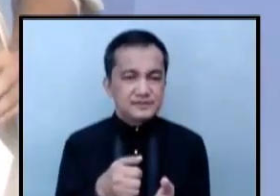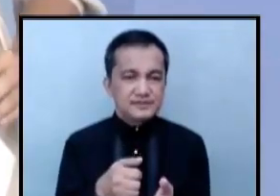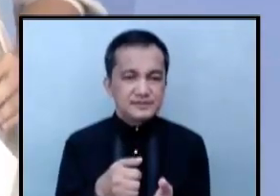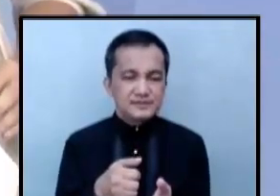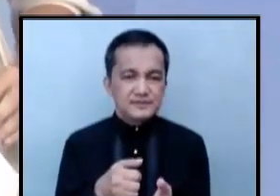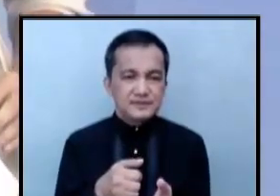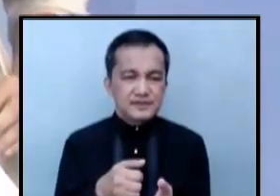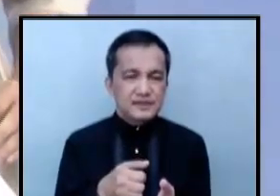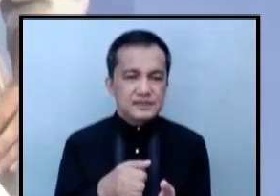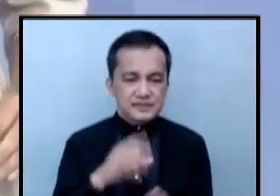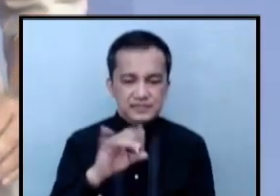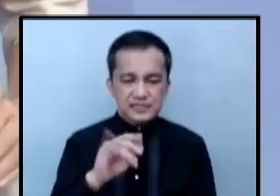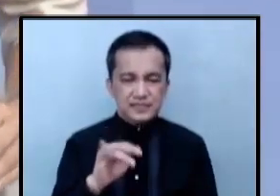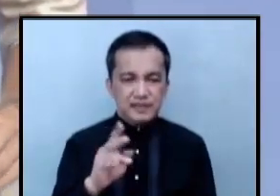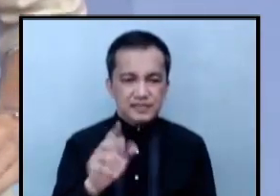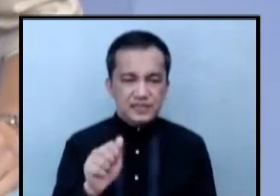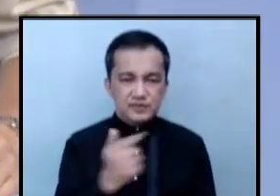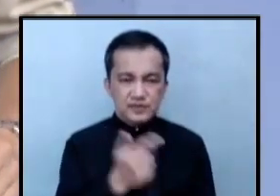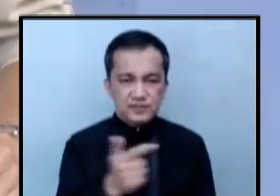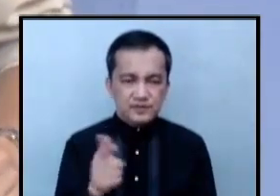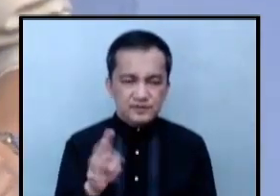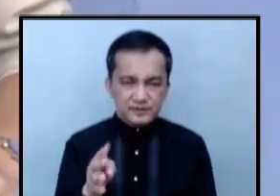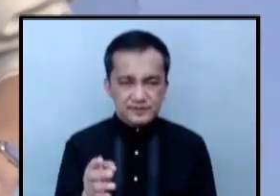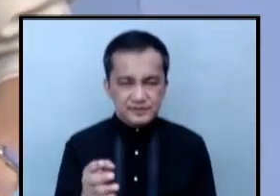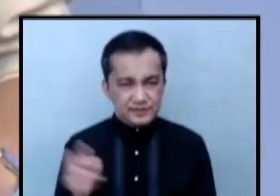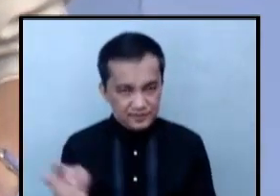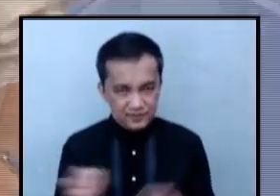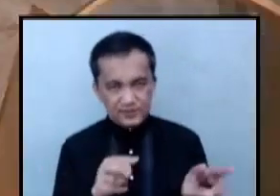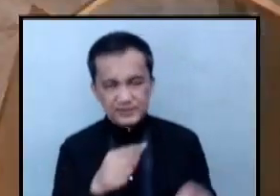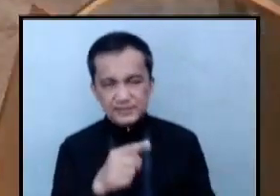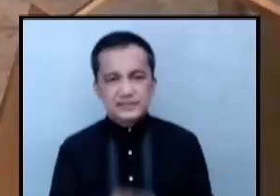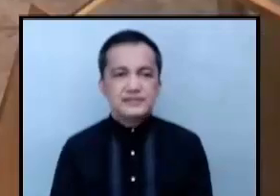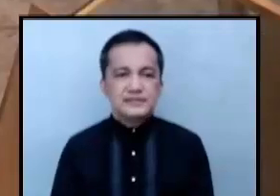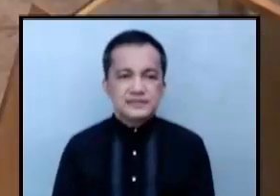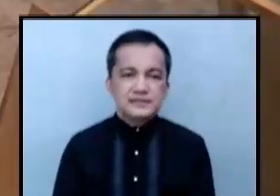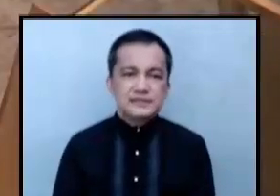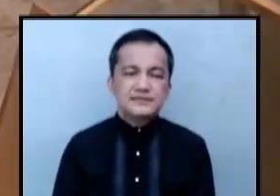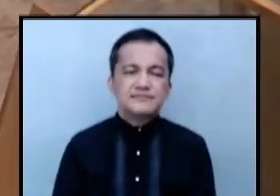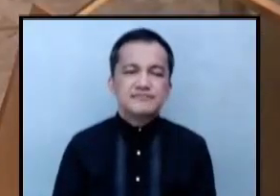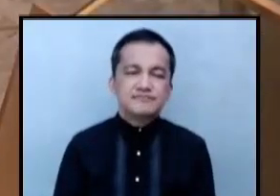Sinibata 2024. Let's all watch this.